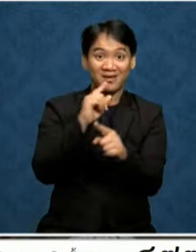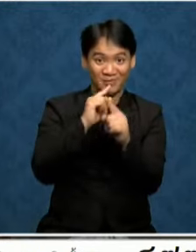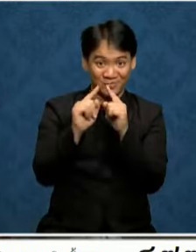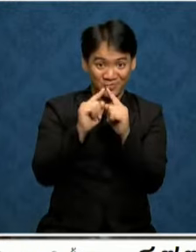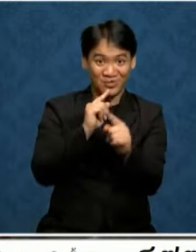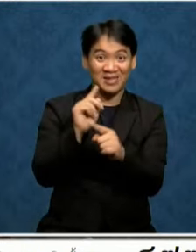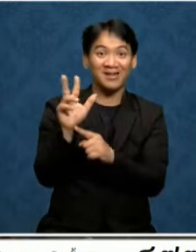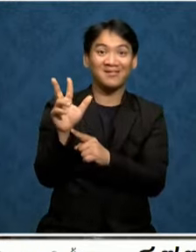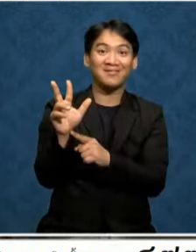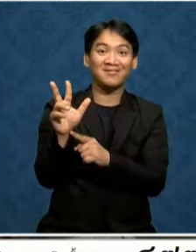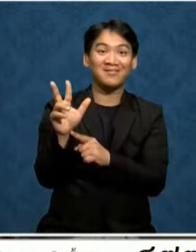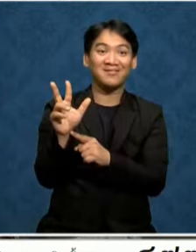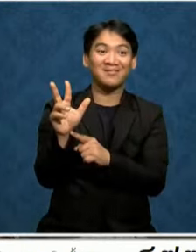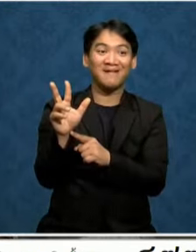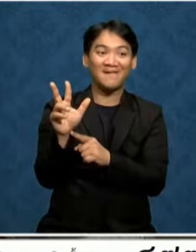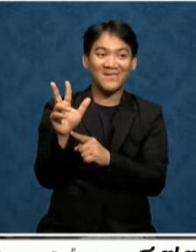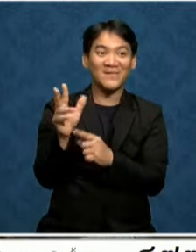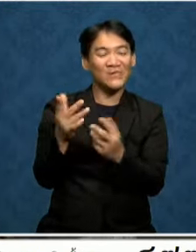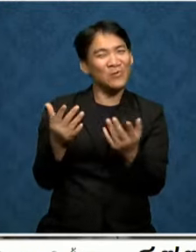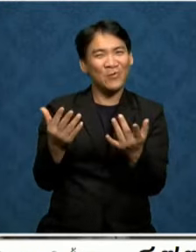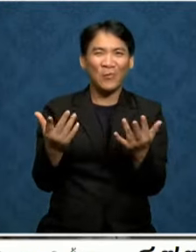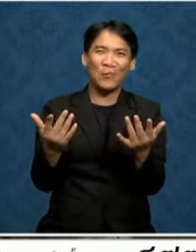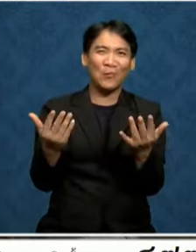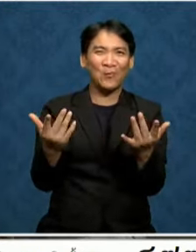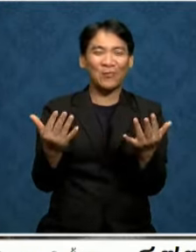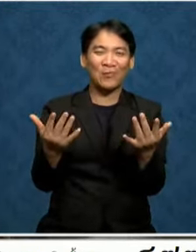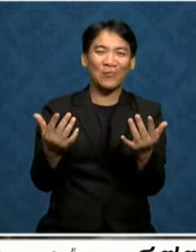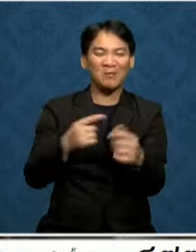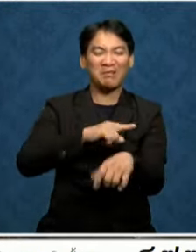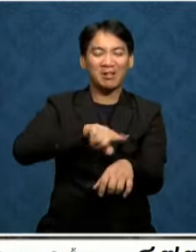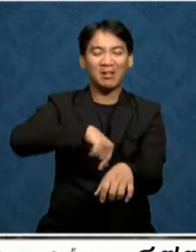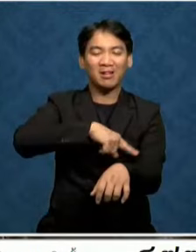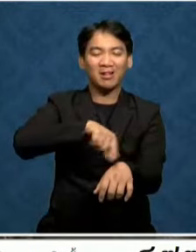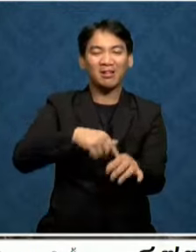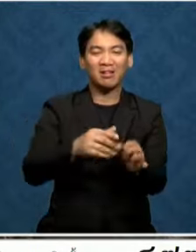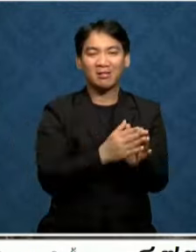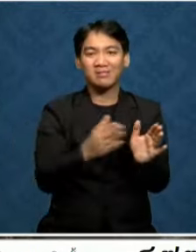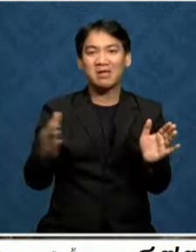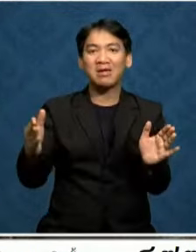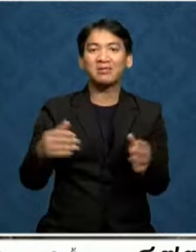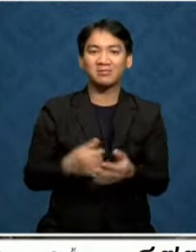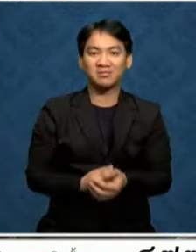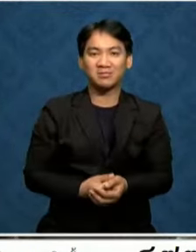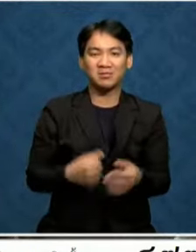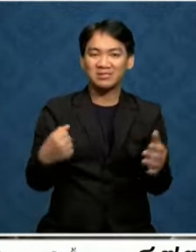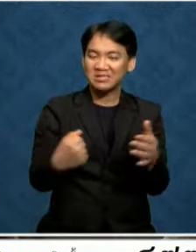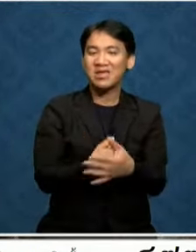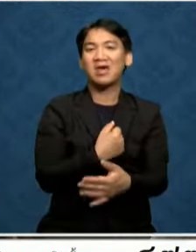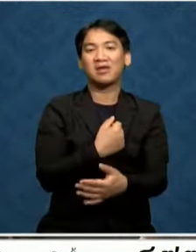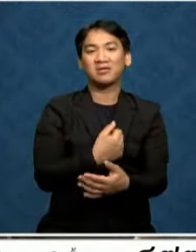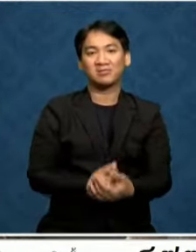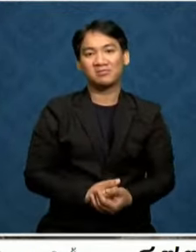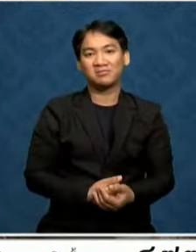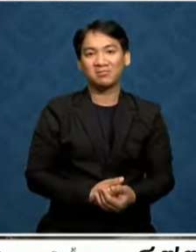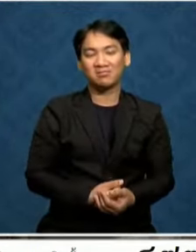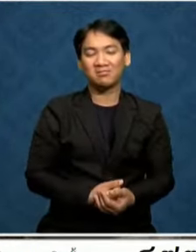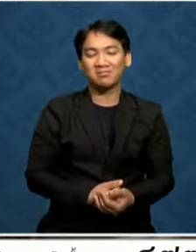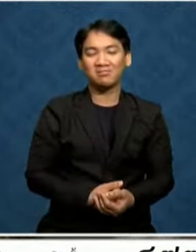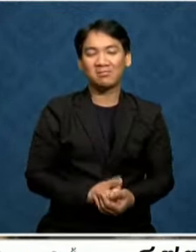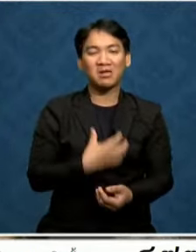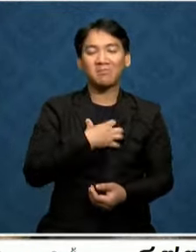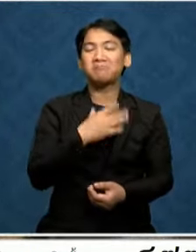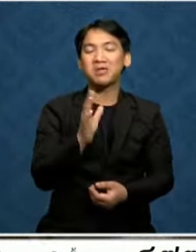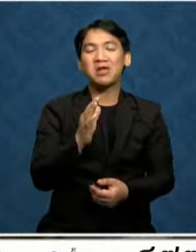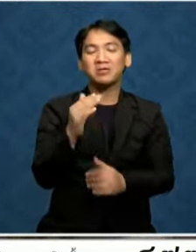าคิวสภามาผมว่าน่าจะเป็นสมัยรอบหน้านะครับก็เลยไม่อยากให้ประเทศนี้เสียโอกาสไปมากกว่านี้นะครับ อยากให้ดี